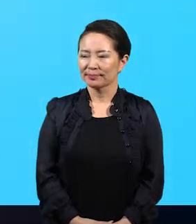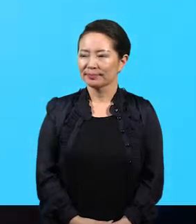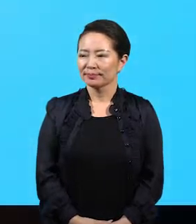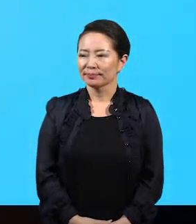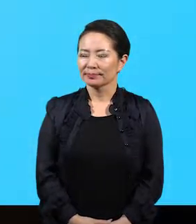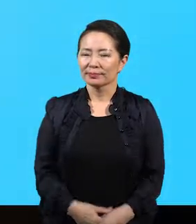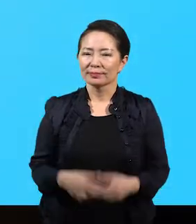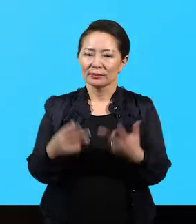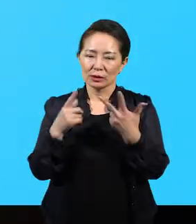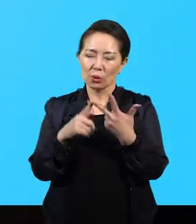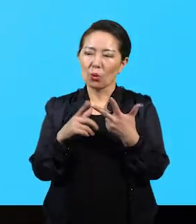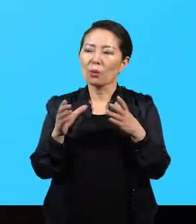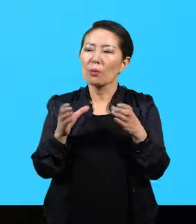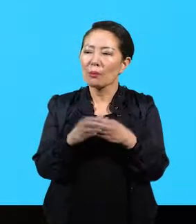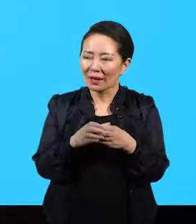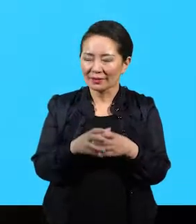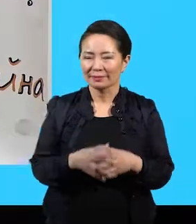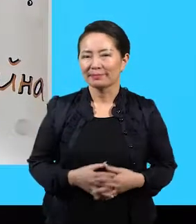За 3 дугаар багийг өрж байна.